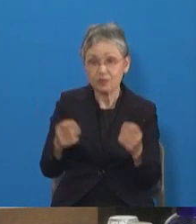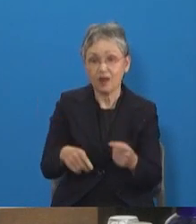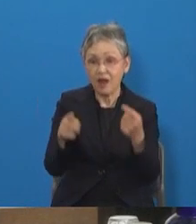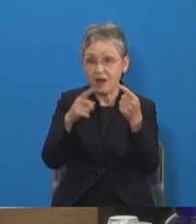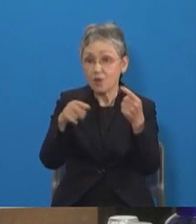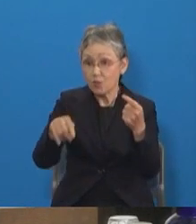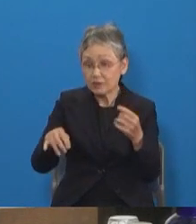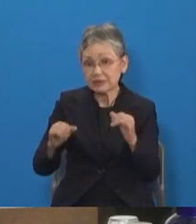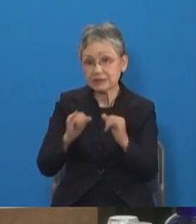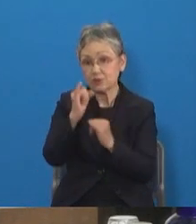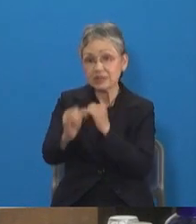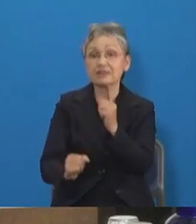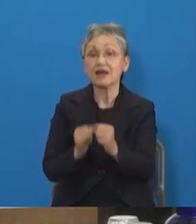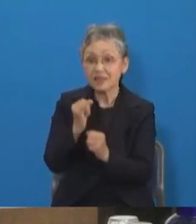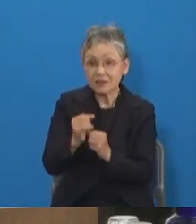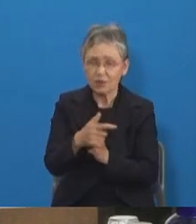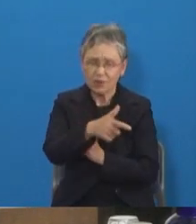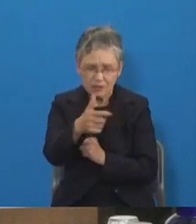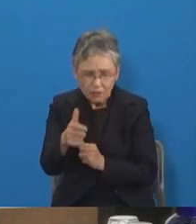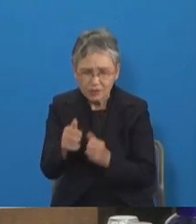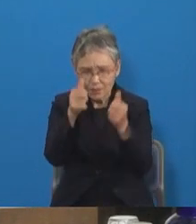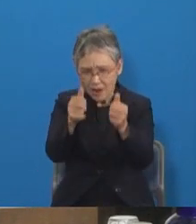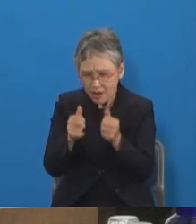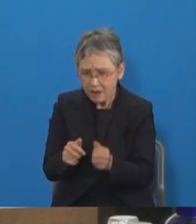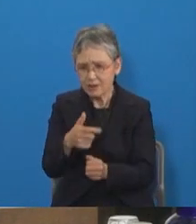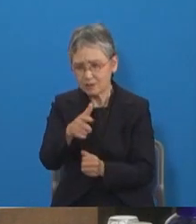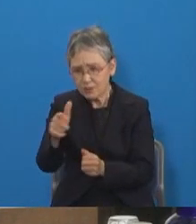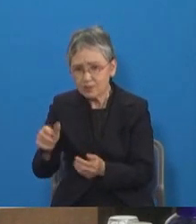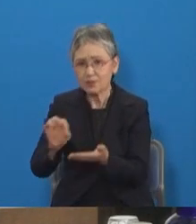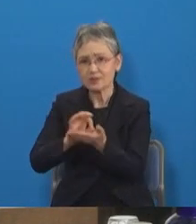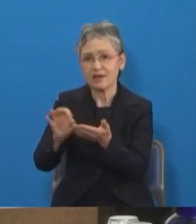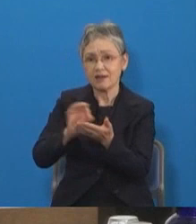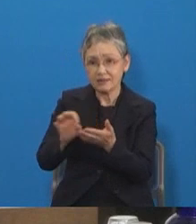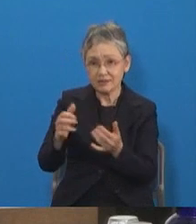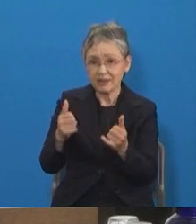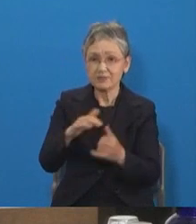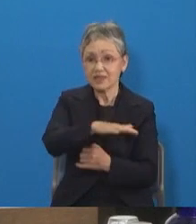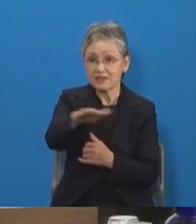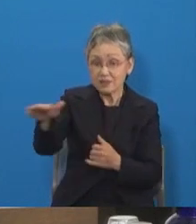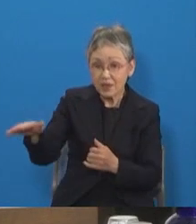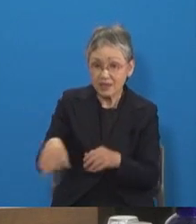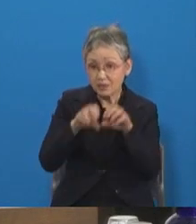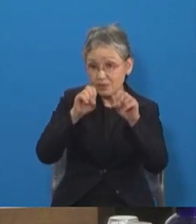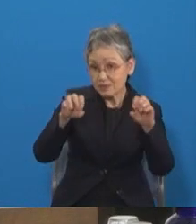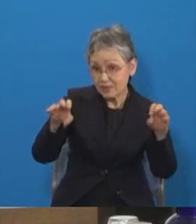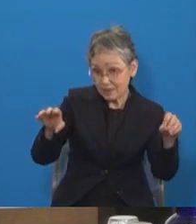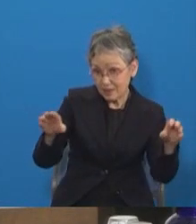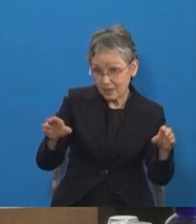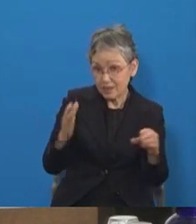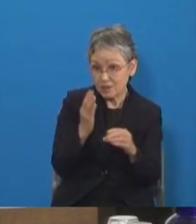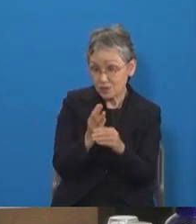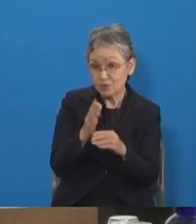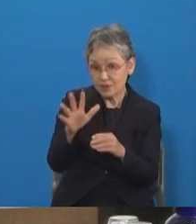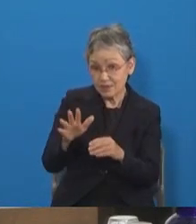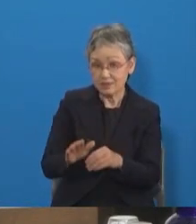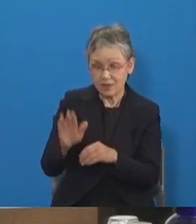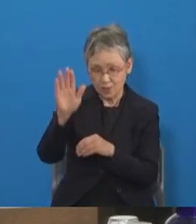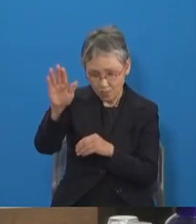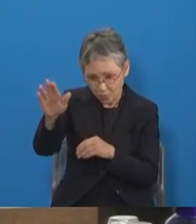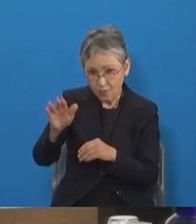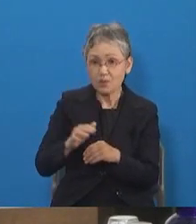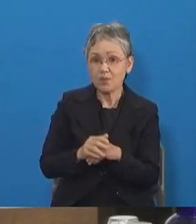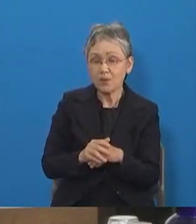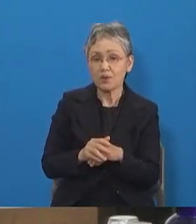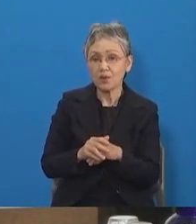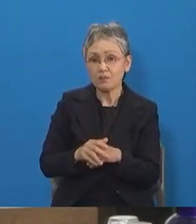サイトの広告等、さまざまな媒体を活用し、市民の皆様への周知に努めてきたところであり、今後につきましても、6月からの出